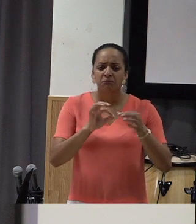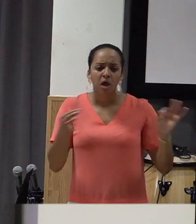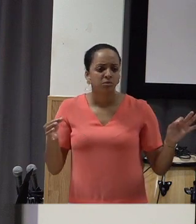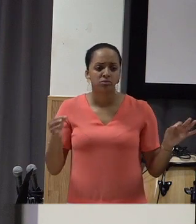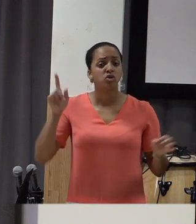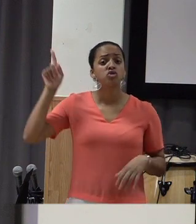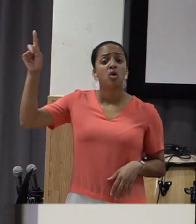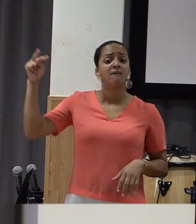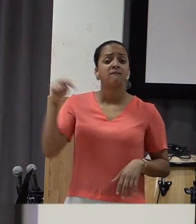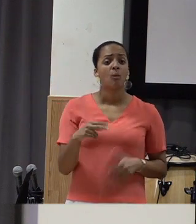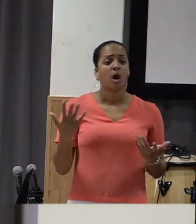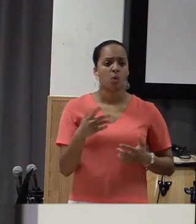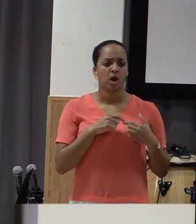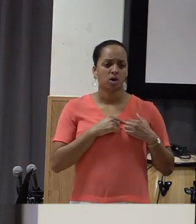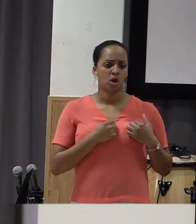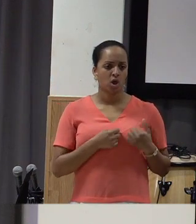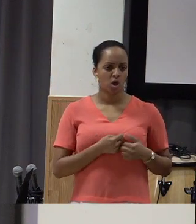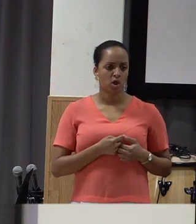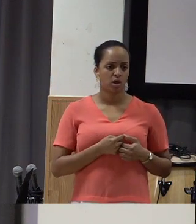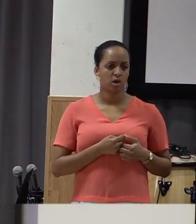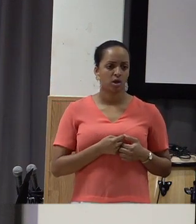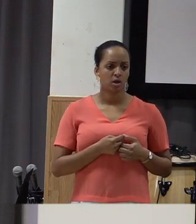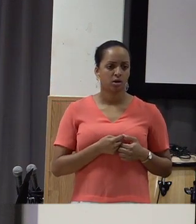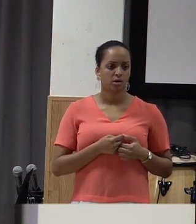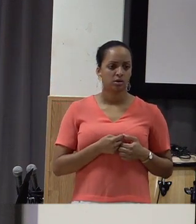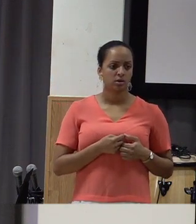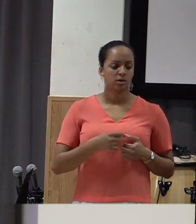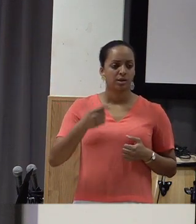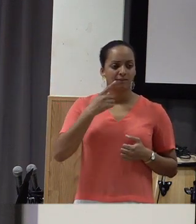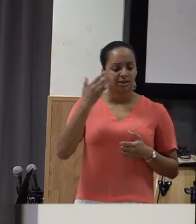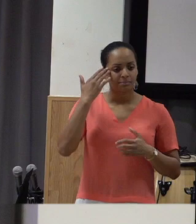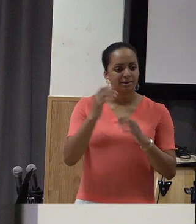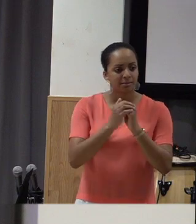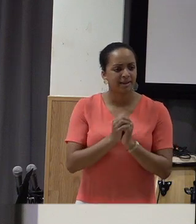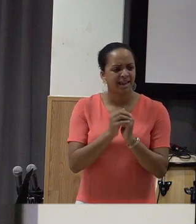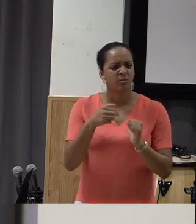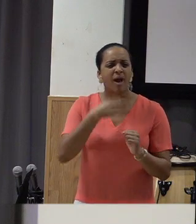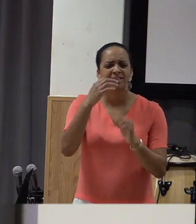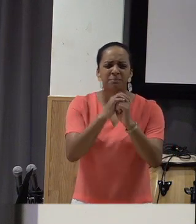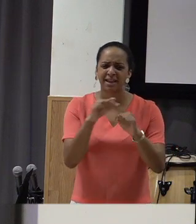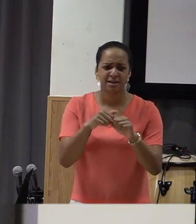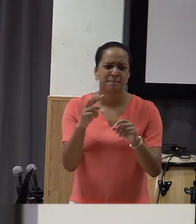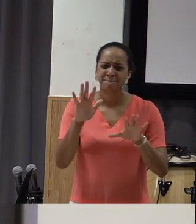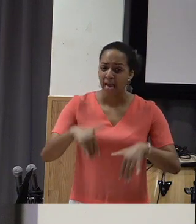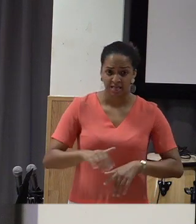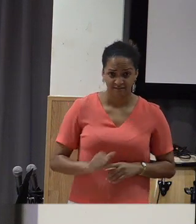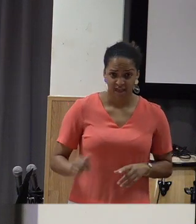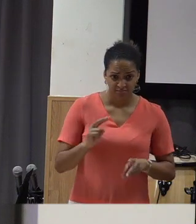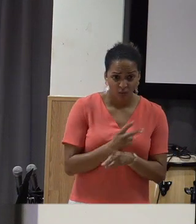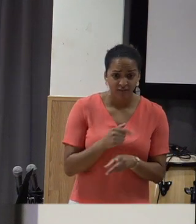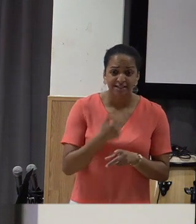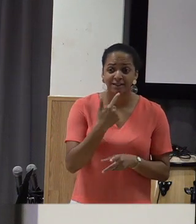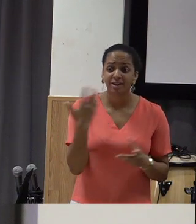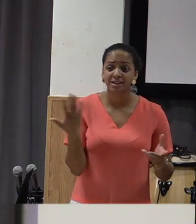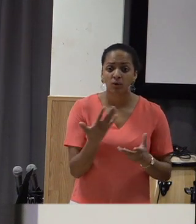cœur. Une prière mal faite, d'après le passage que nous avons lu, c'est une prière qui est faite par quelqu'un qui n'a pas la